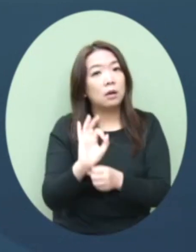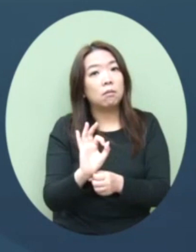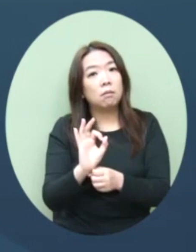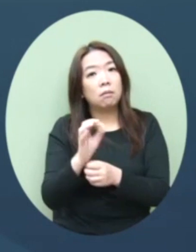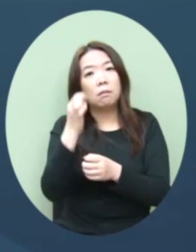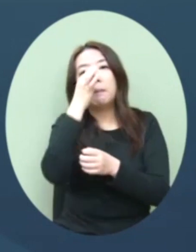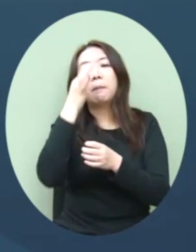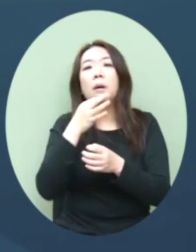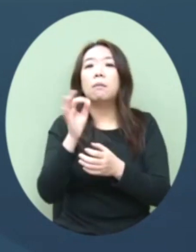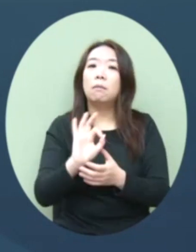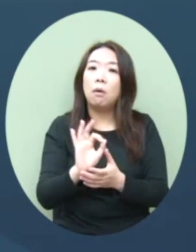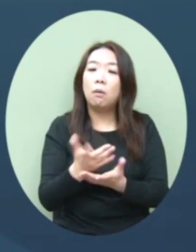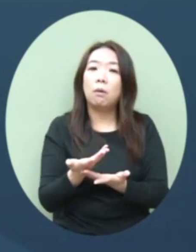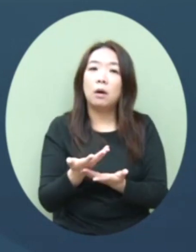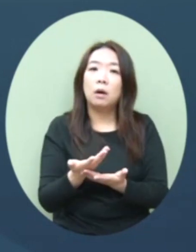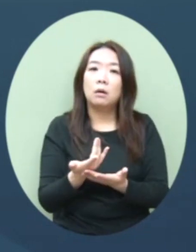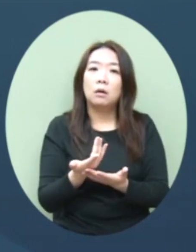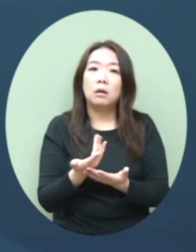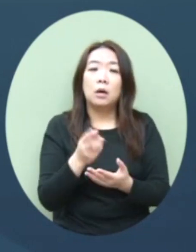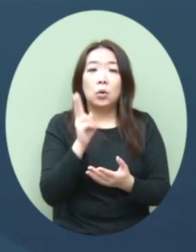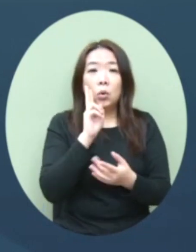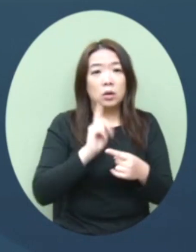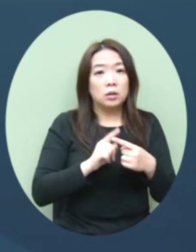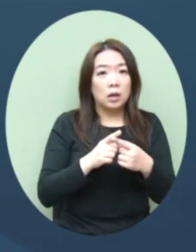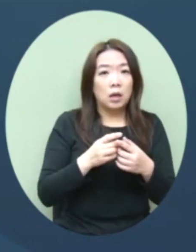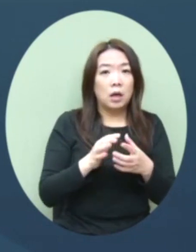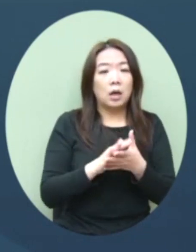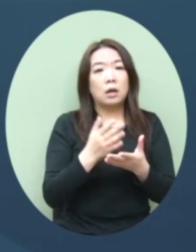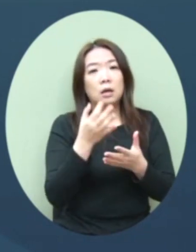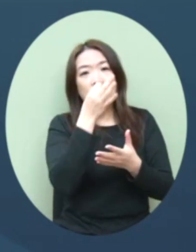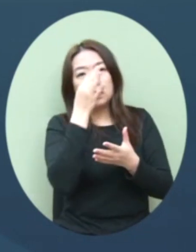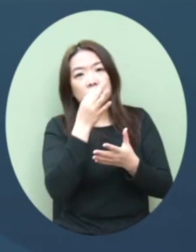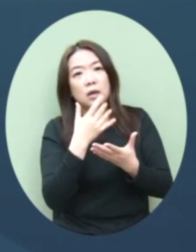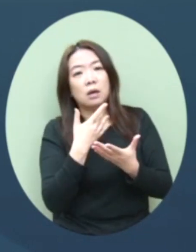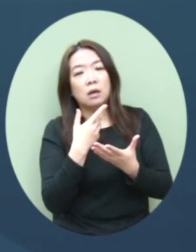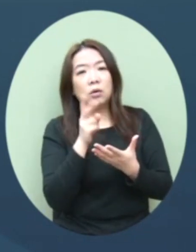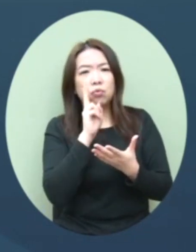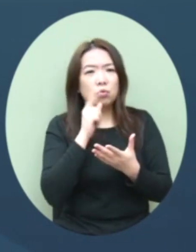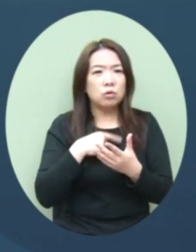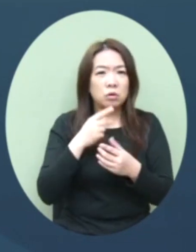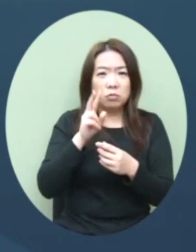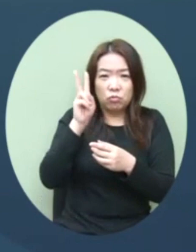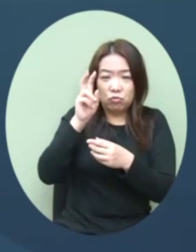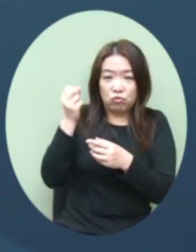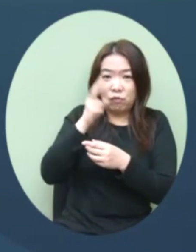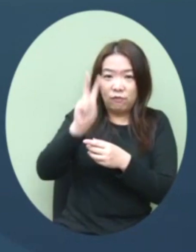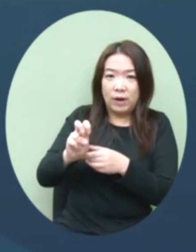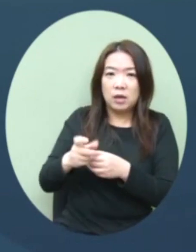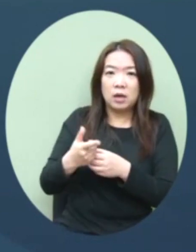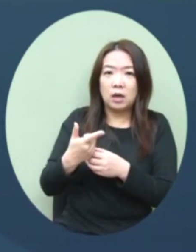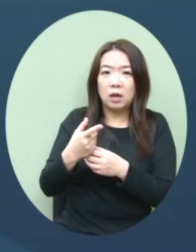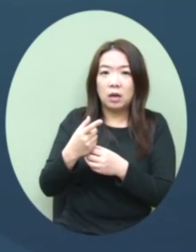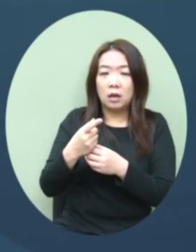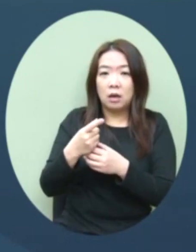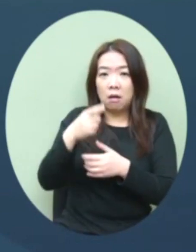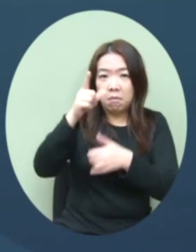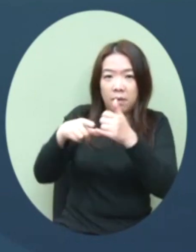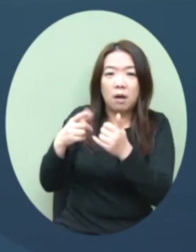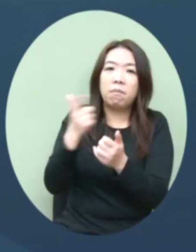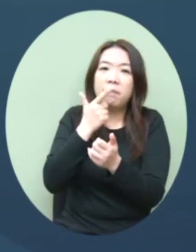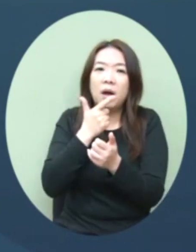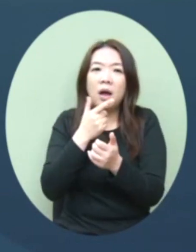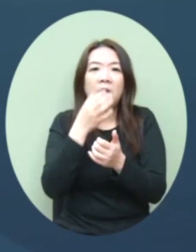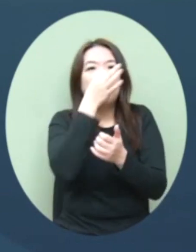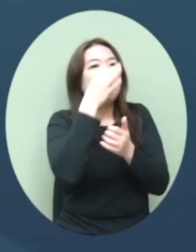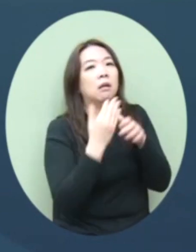是蠻消極的因為不想再有個案就不提供檢測這個不是我們願意見到的事實上